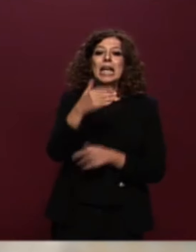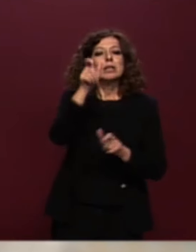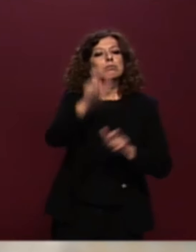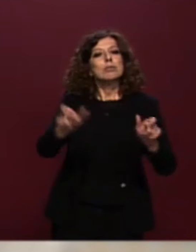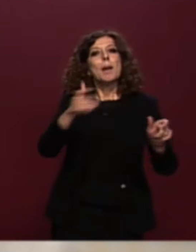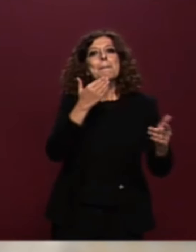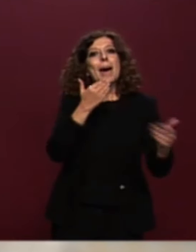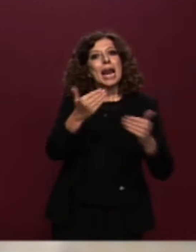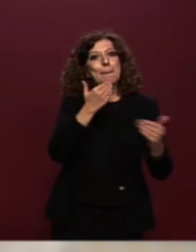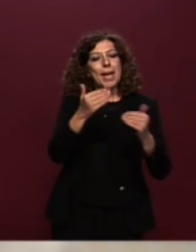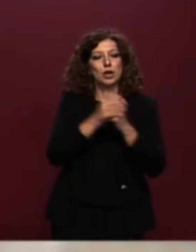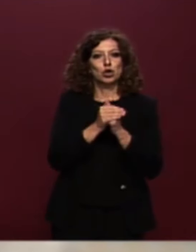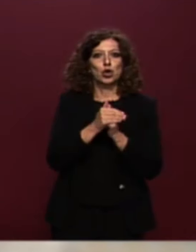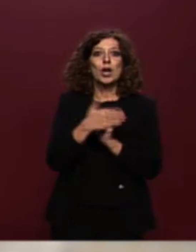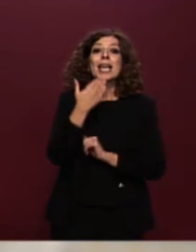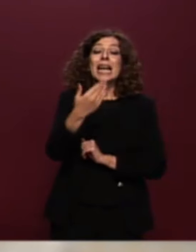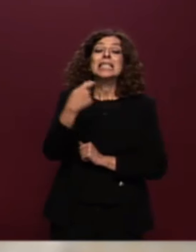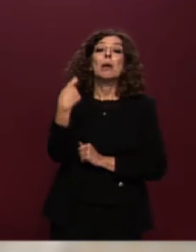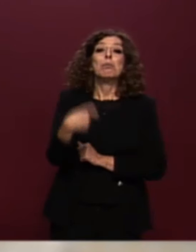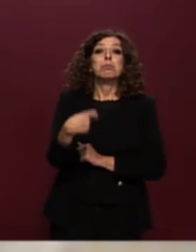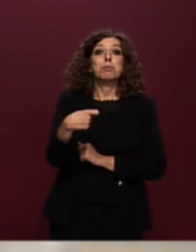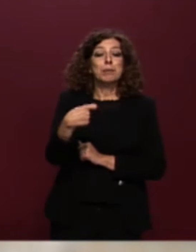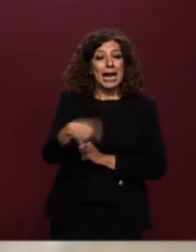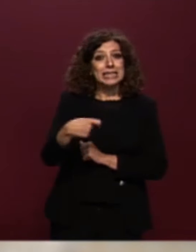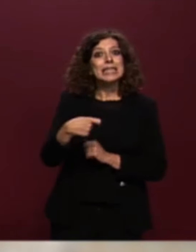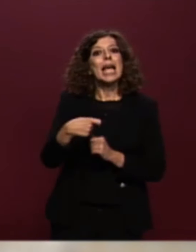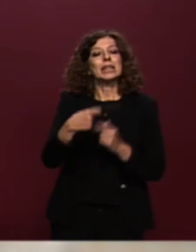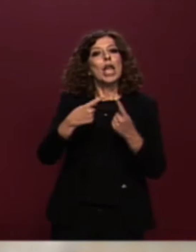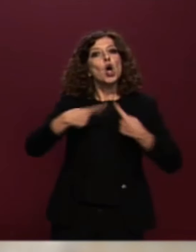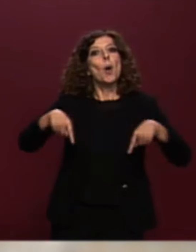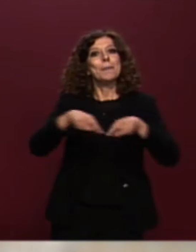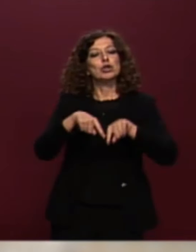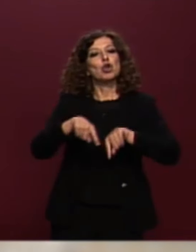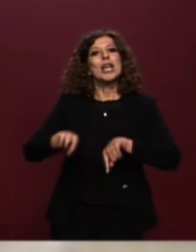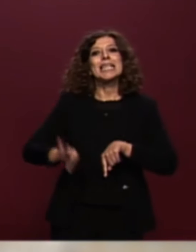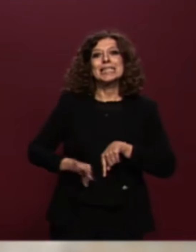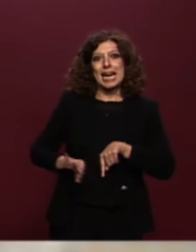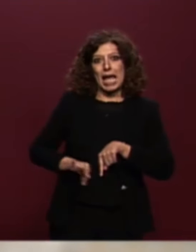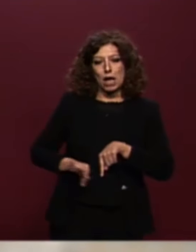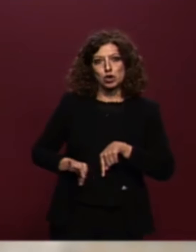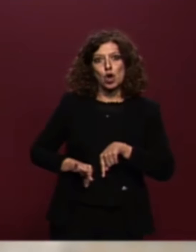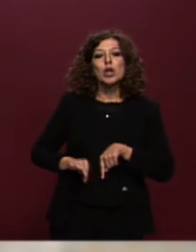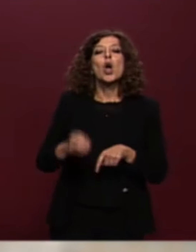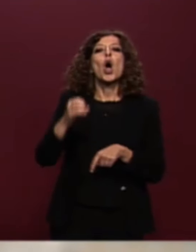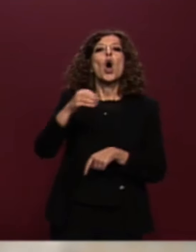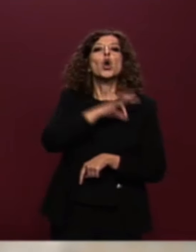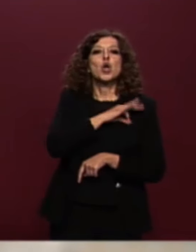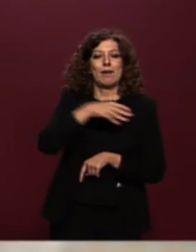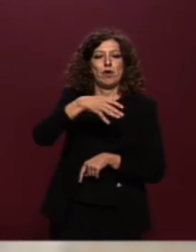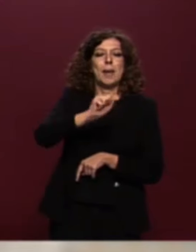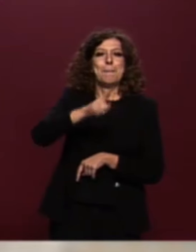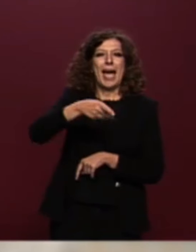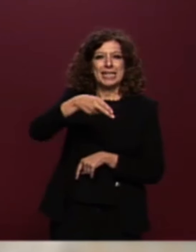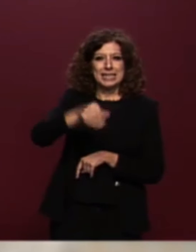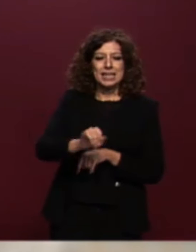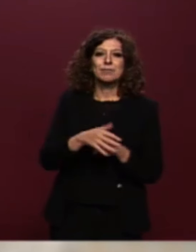al Presidente della Commissione del Senato, onorevole Magni, un ringraziamento particolare ai membri della